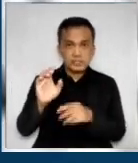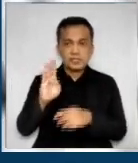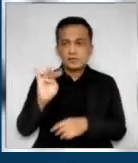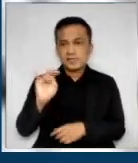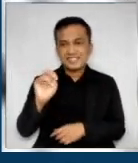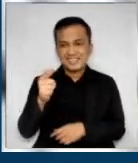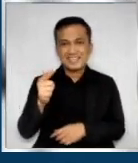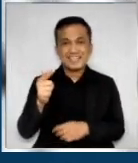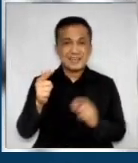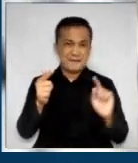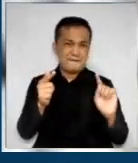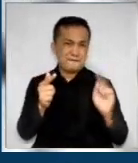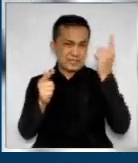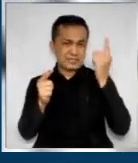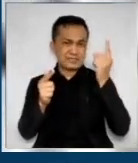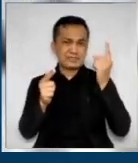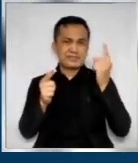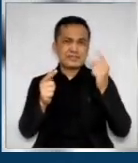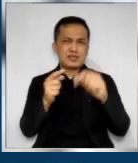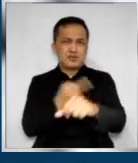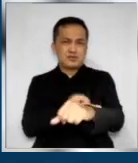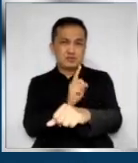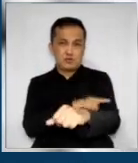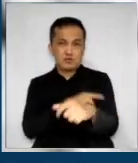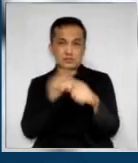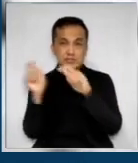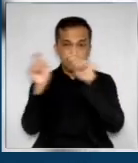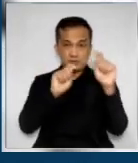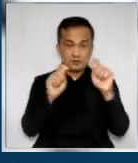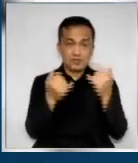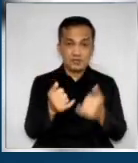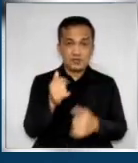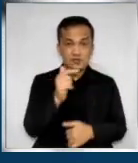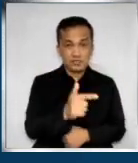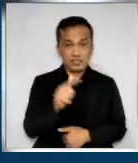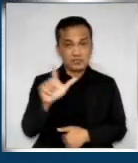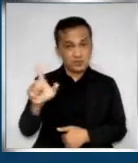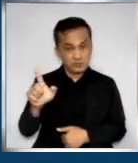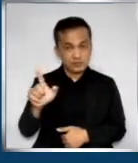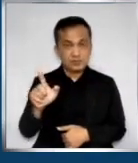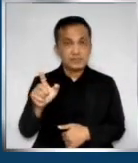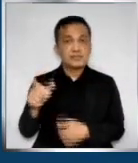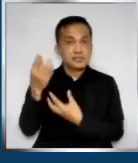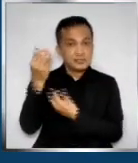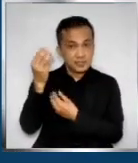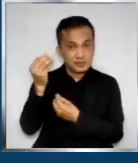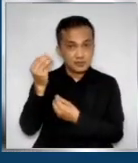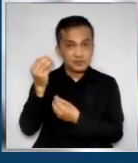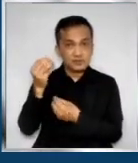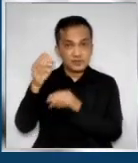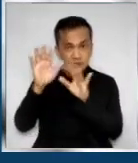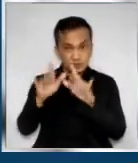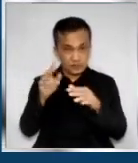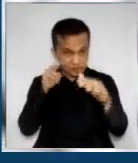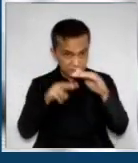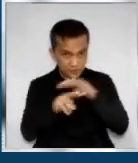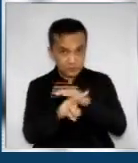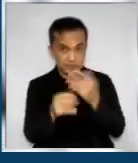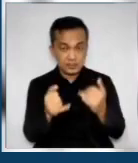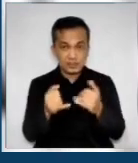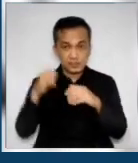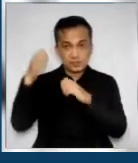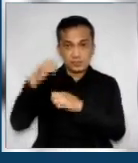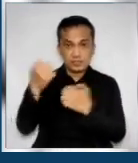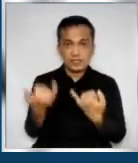super typhoon ngayong 2021. Sa latest rainfall forecast naman ng Metro Weather, asahan ngayong gabi ang heavy to